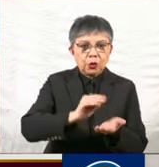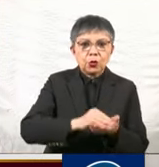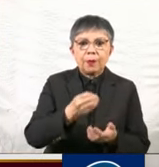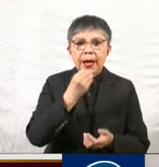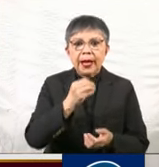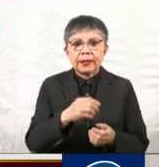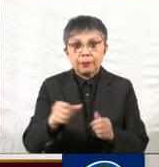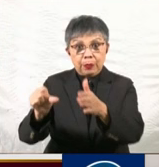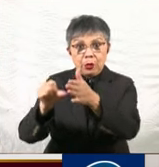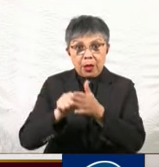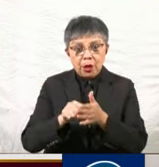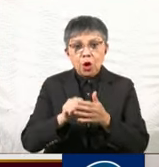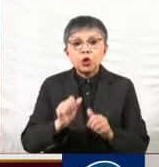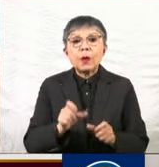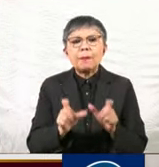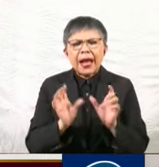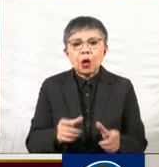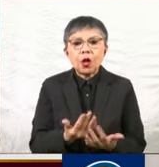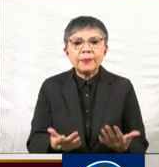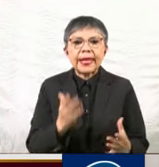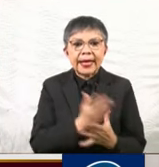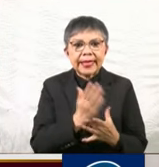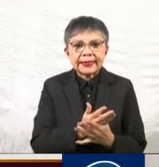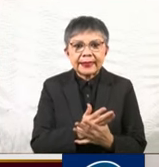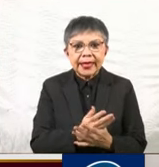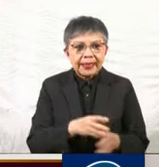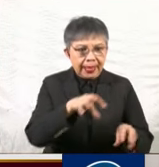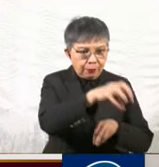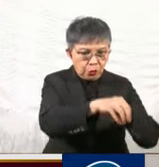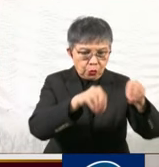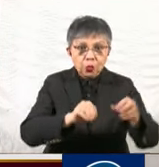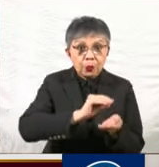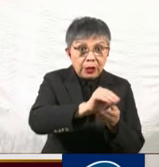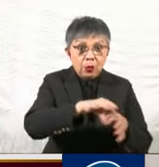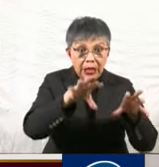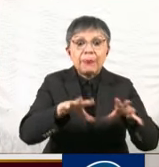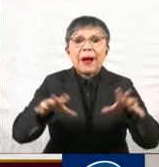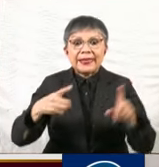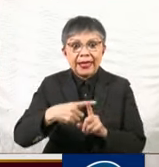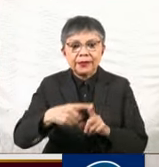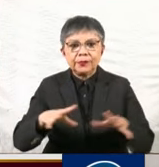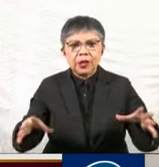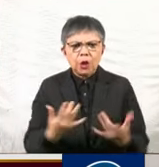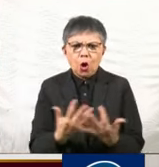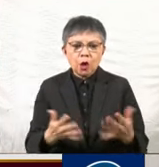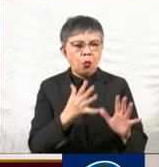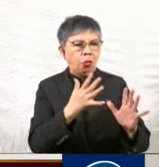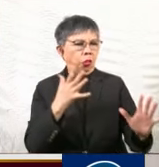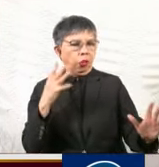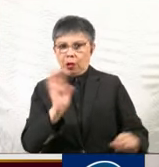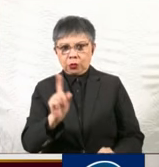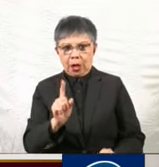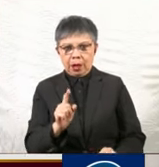pangan sehingga banyak yang bisa mengakses dan memperbanyak titik distribusi sehingga rakyat tidak perlu antri